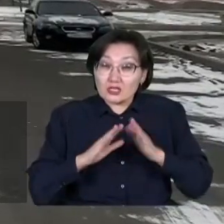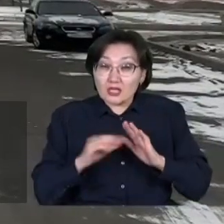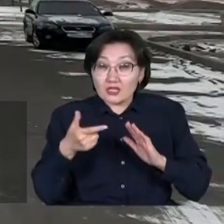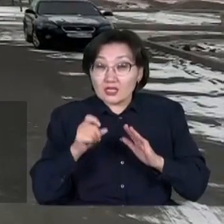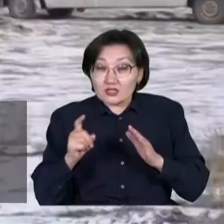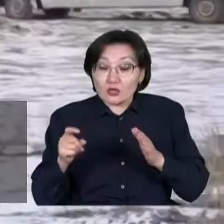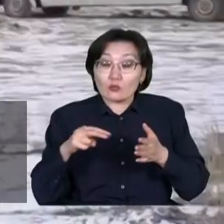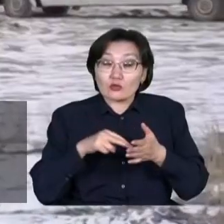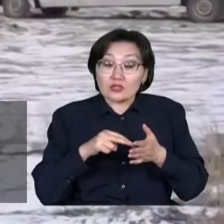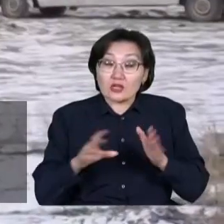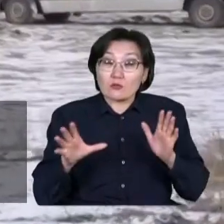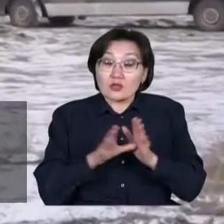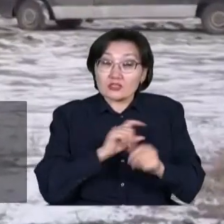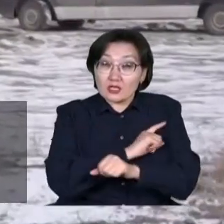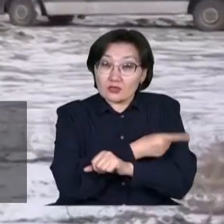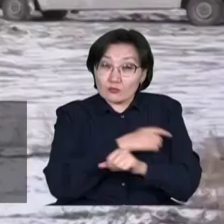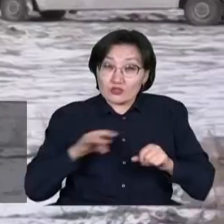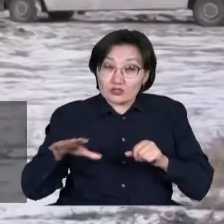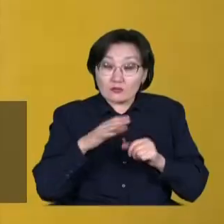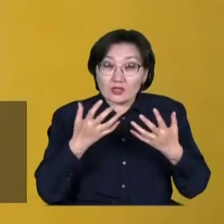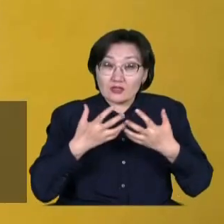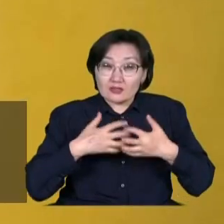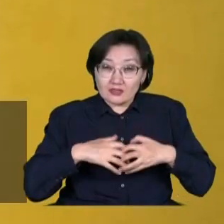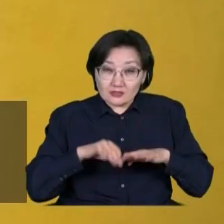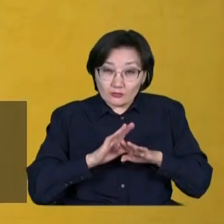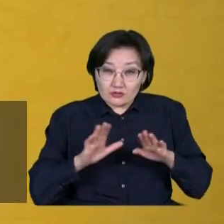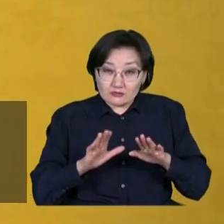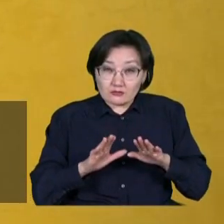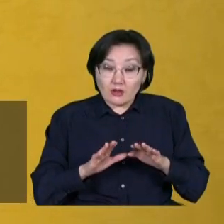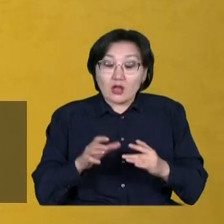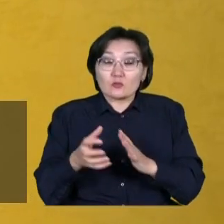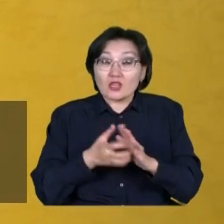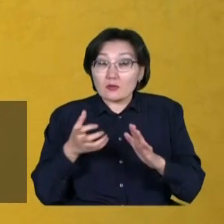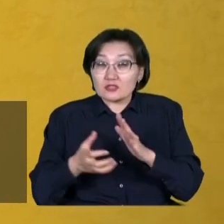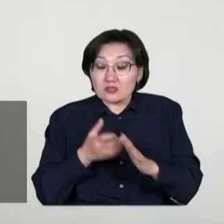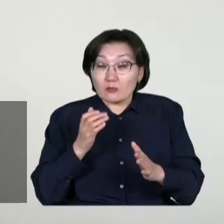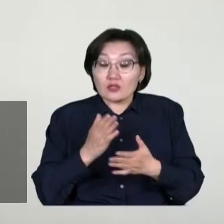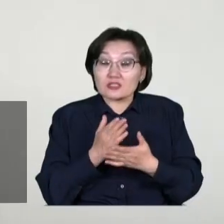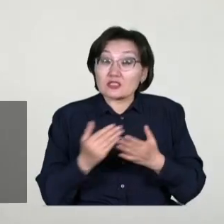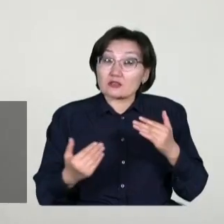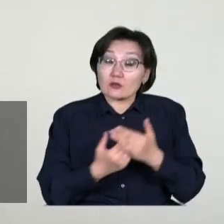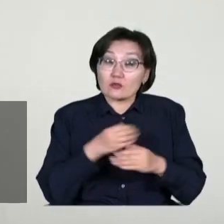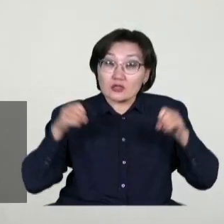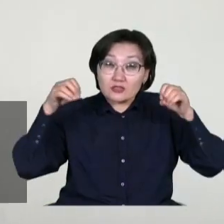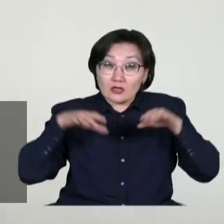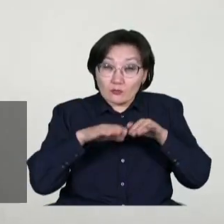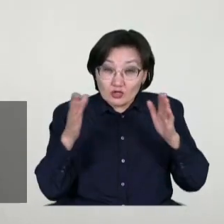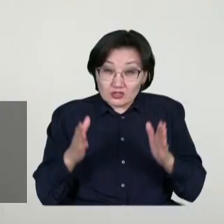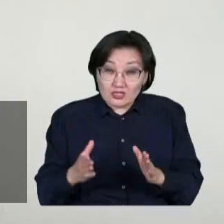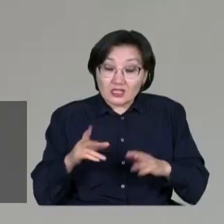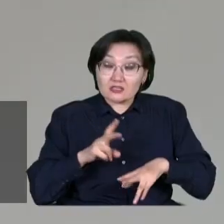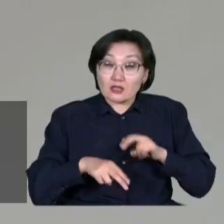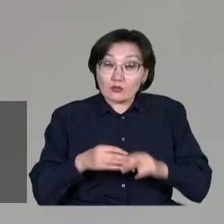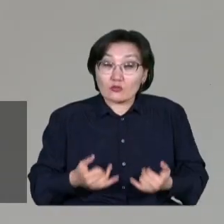Ең қызығы, электр қуаты шағын ауданға есептелмеген екен, тіпті тапшы болып шықты. Ал жаңа жарық трансформаторларын салу